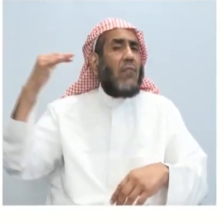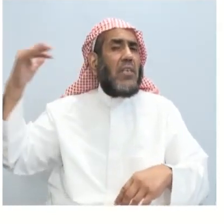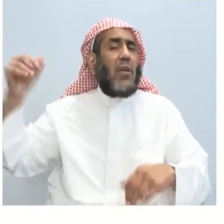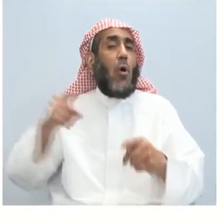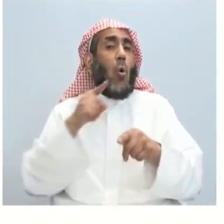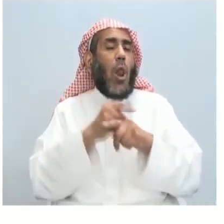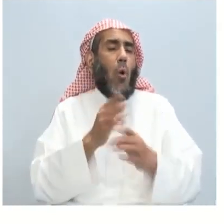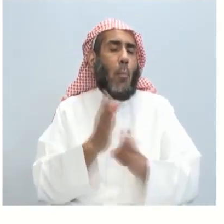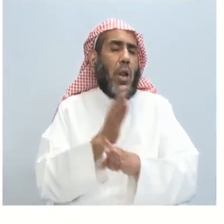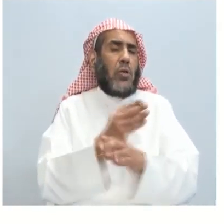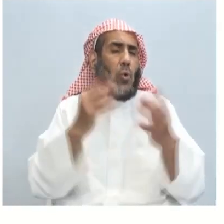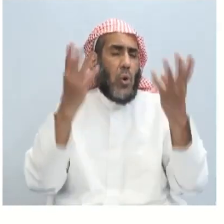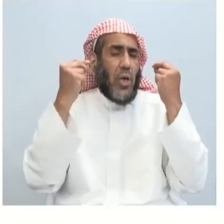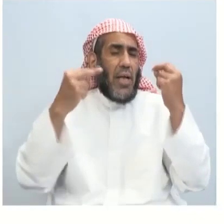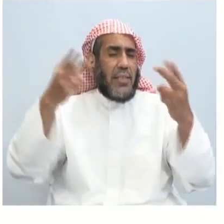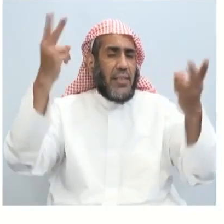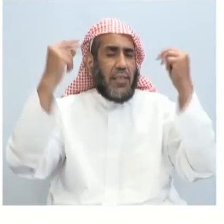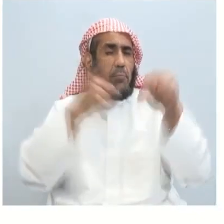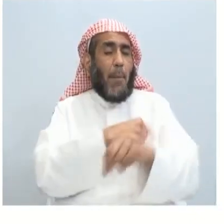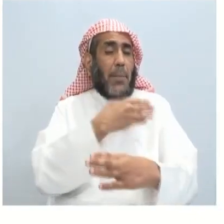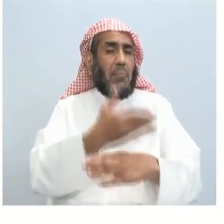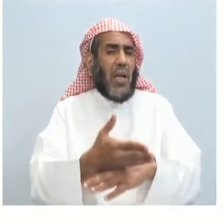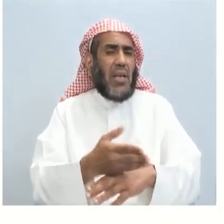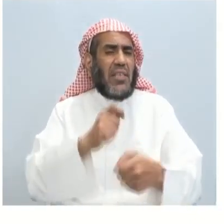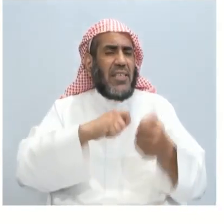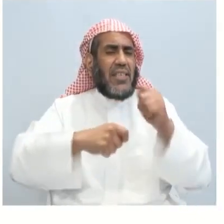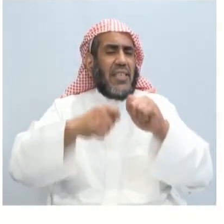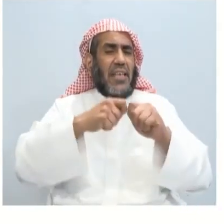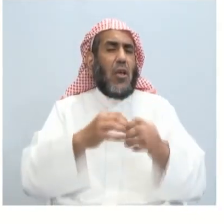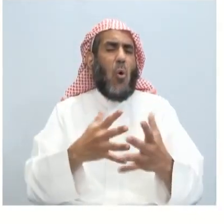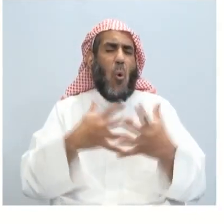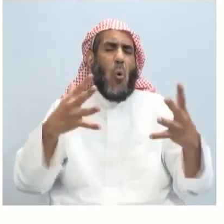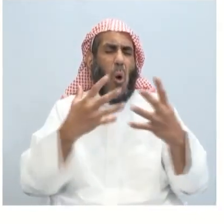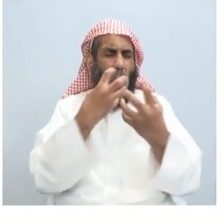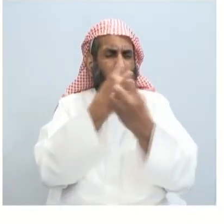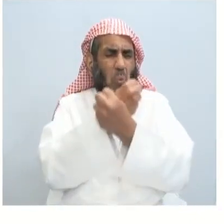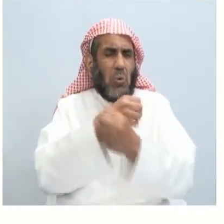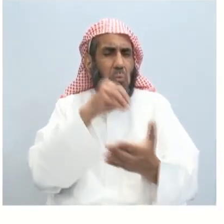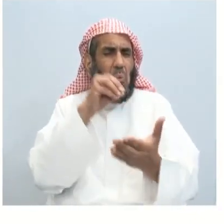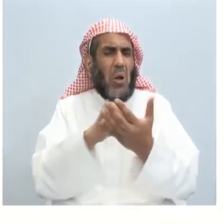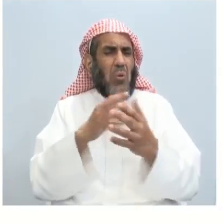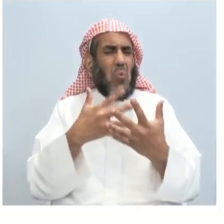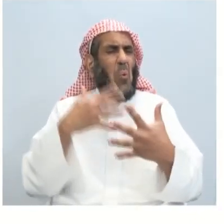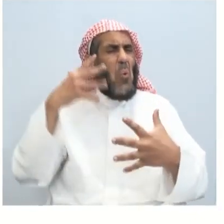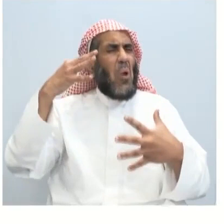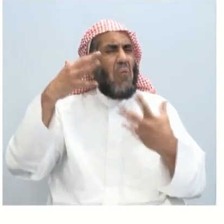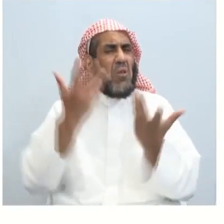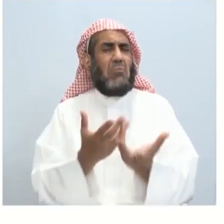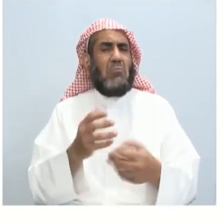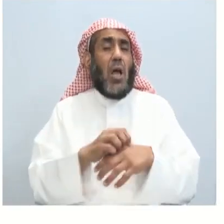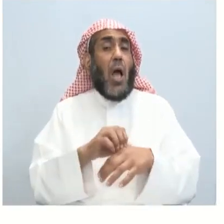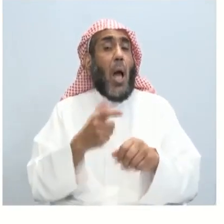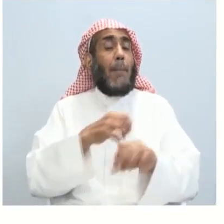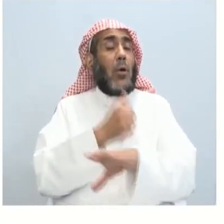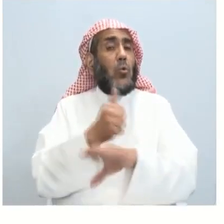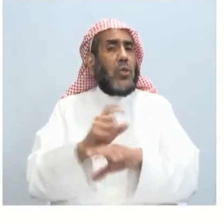وله منهجه العلمي التجريبي بعدما كانت صناعه يغلب عليها الغموض وتحتوي على عناصر خرافيه اما